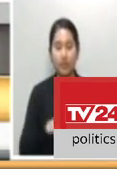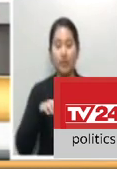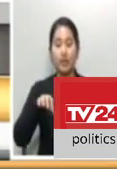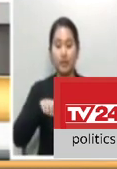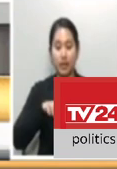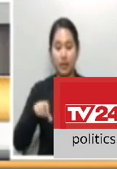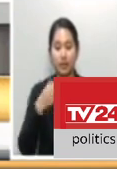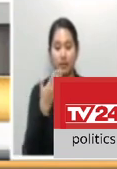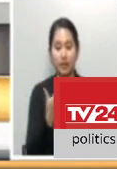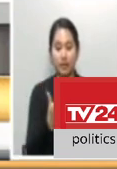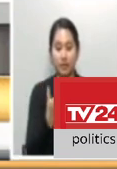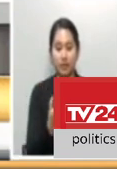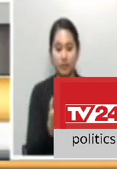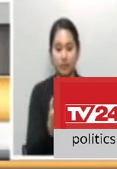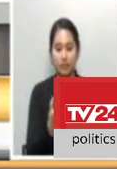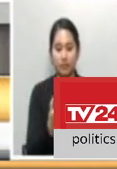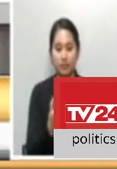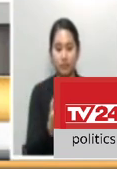าณ